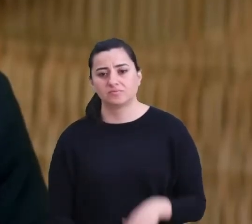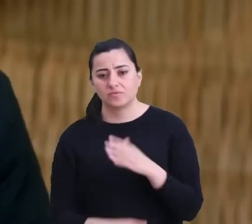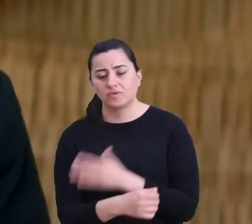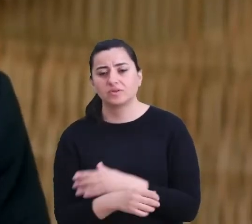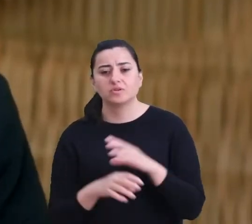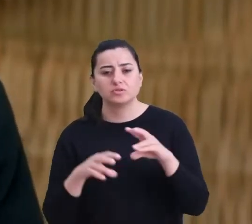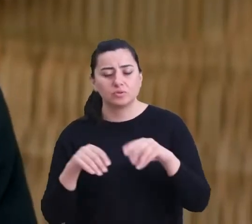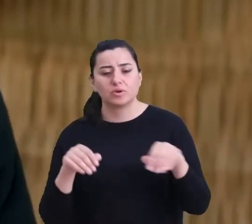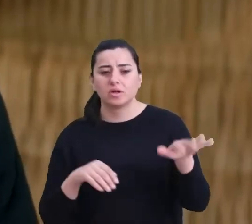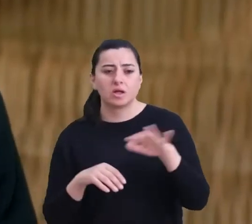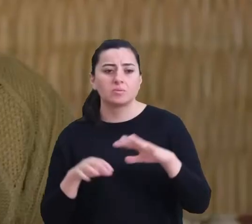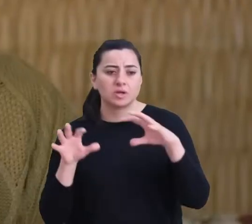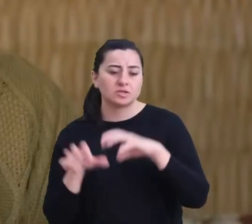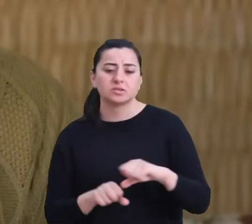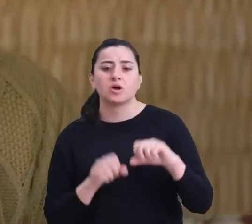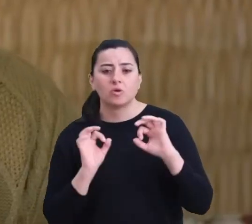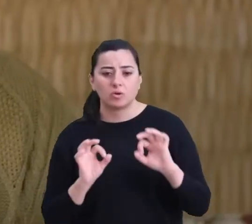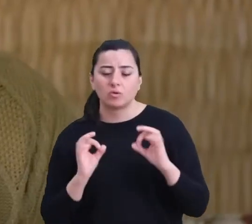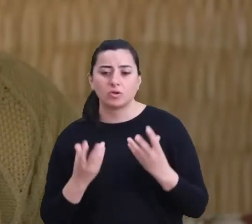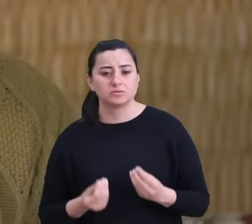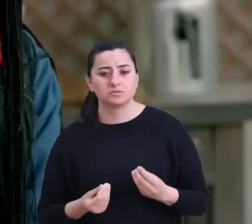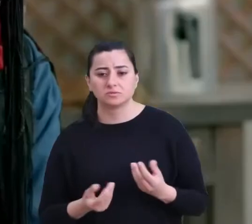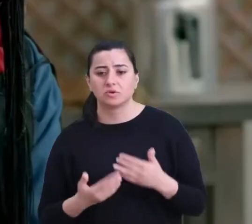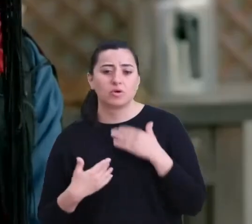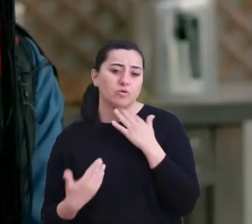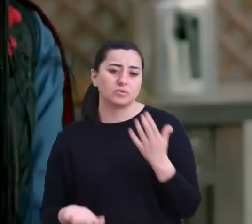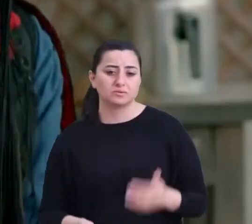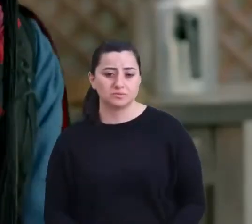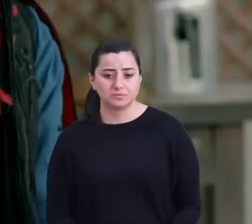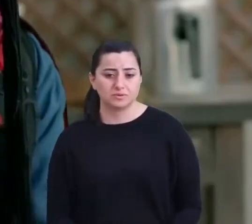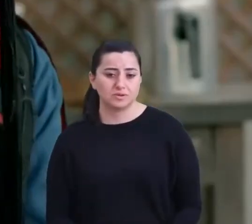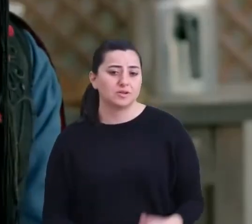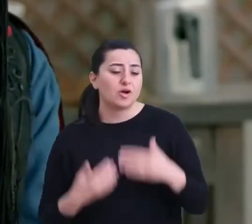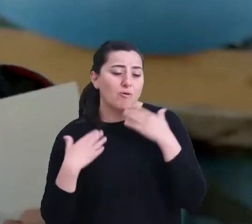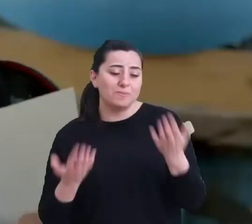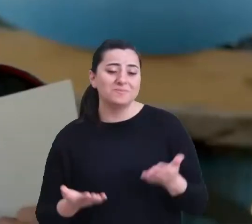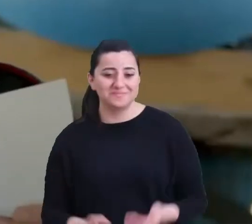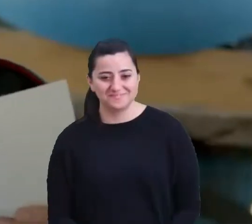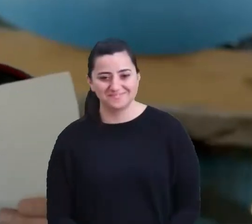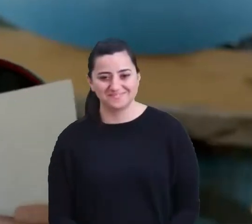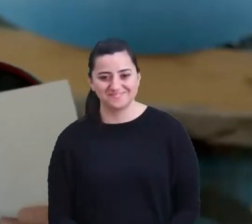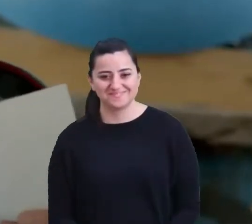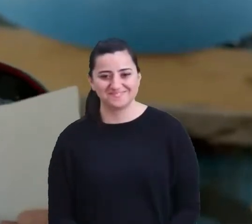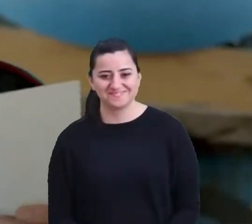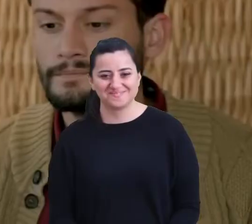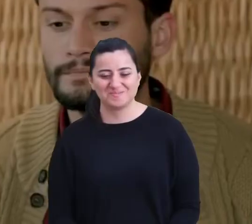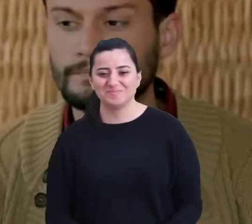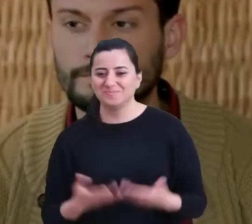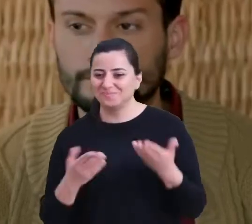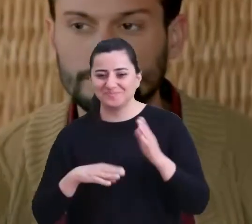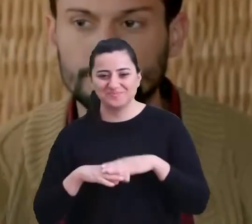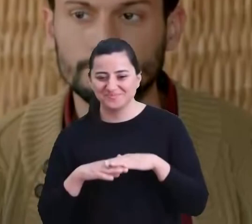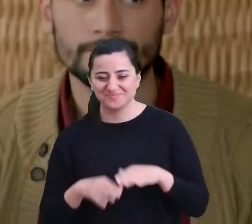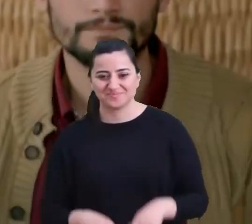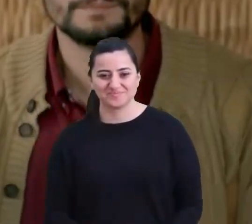Vatan toprakla hep işgal altında vallahi. Olmaz. Olmaz. Omuz silikte Emin'in kılıcı kaldırmış, güldü. Netsiz